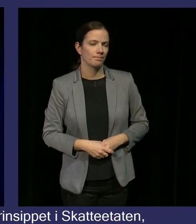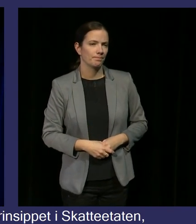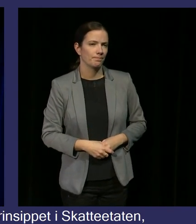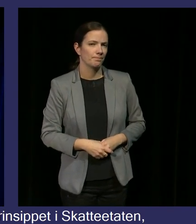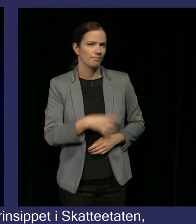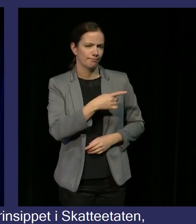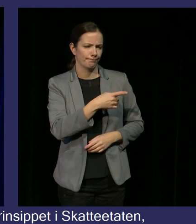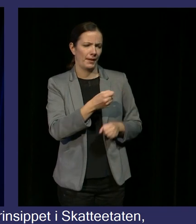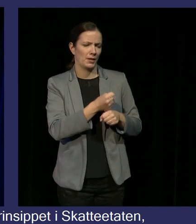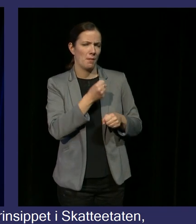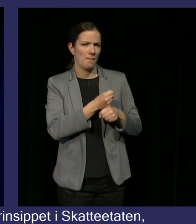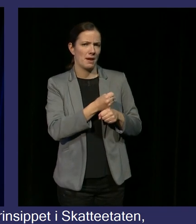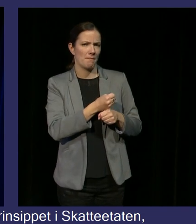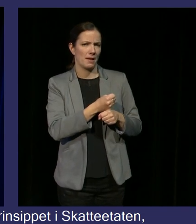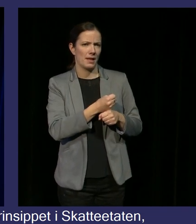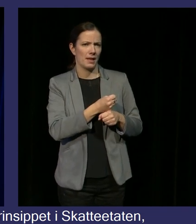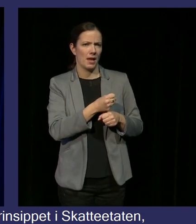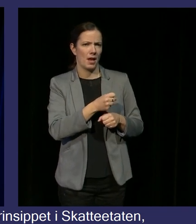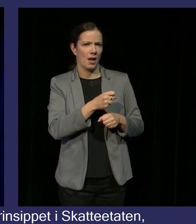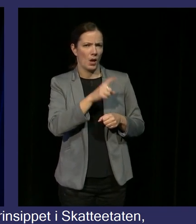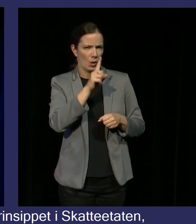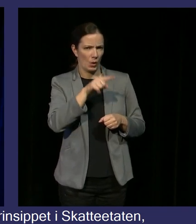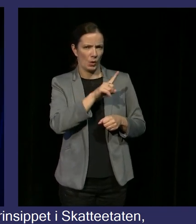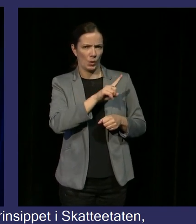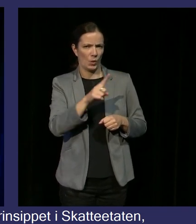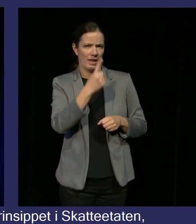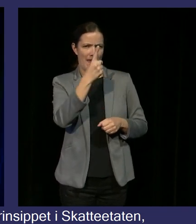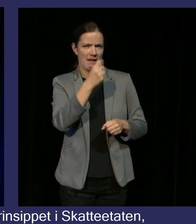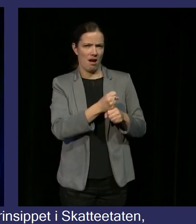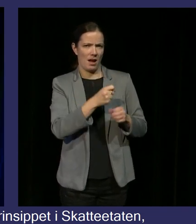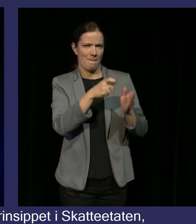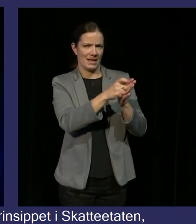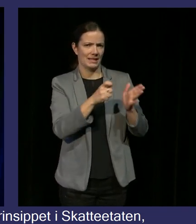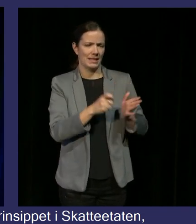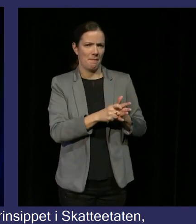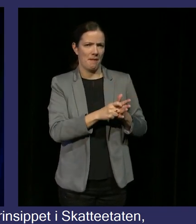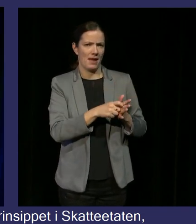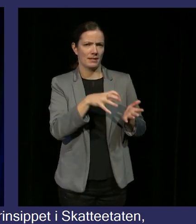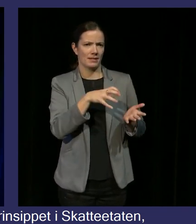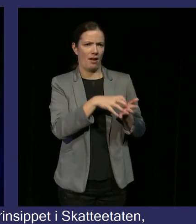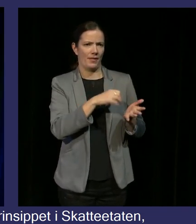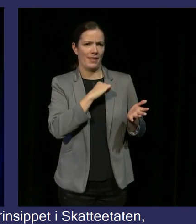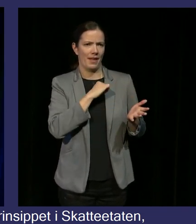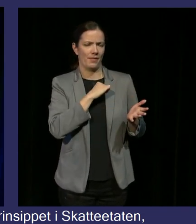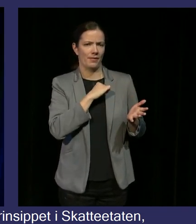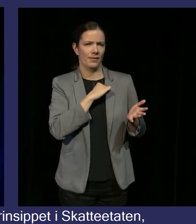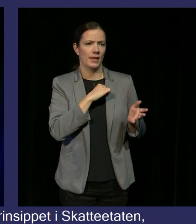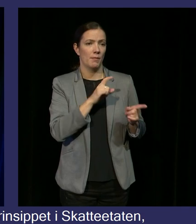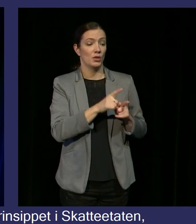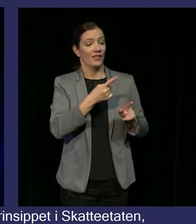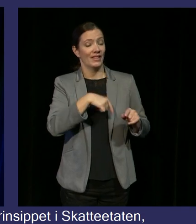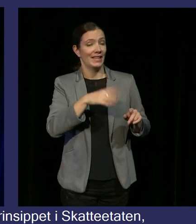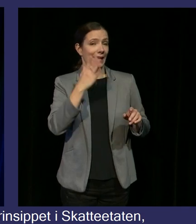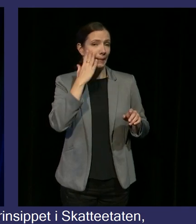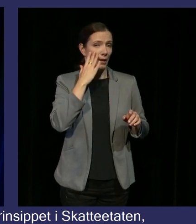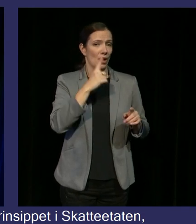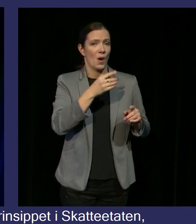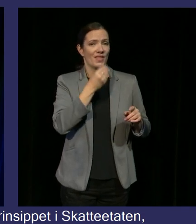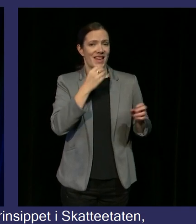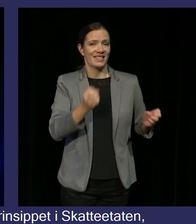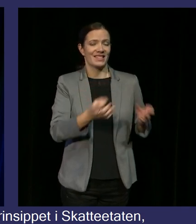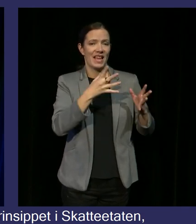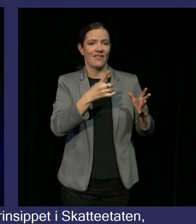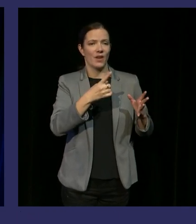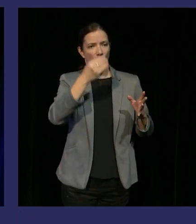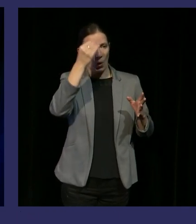Når dere arbeider med dette kun en gang prinsippet i skatteetaten, altså at vi innbyggere og næringsliv da